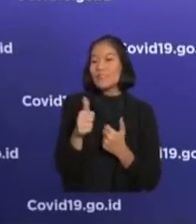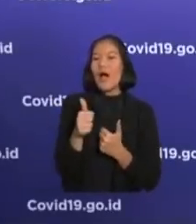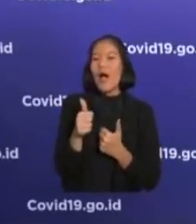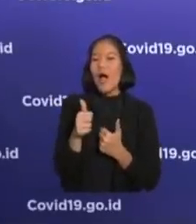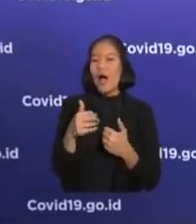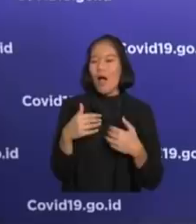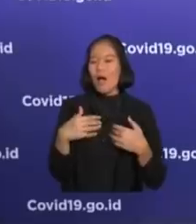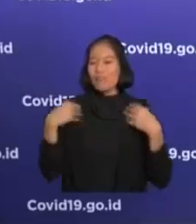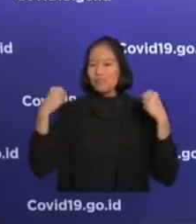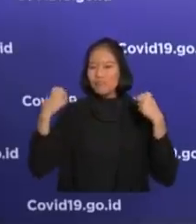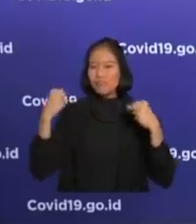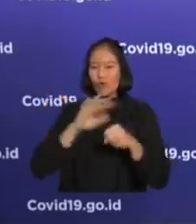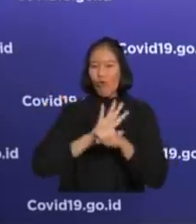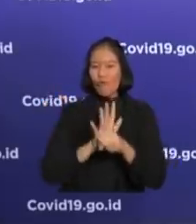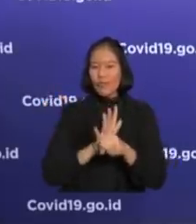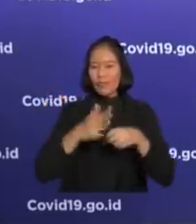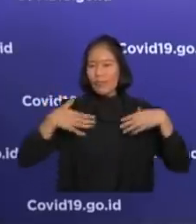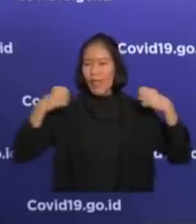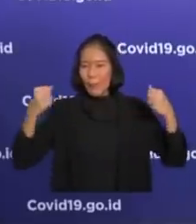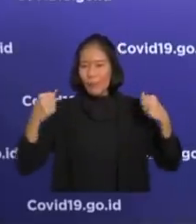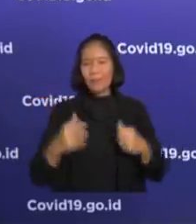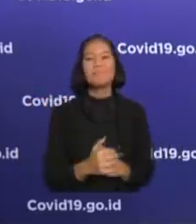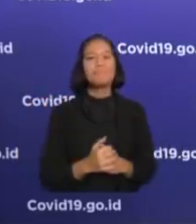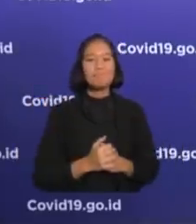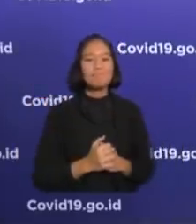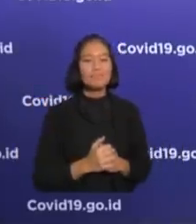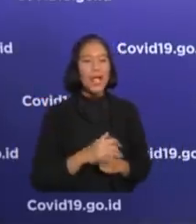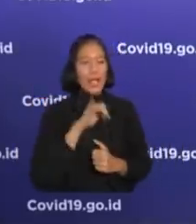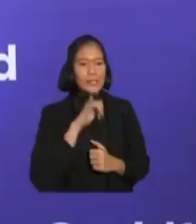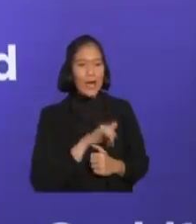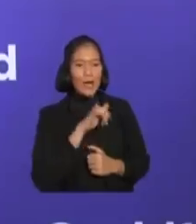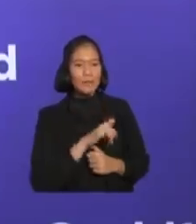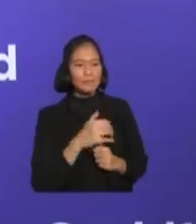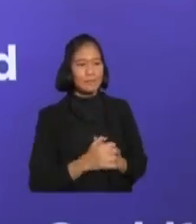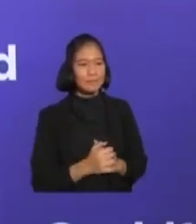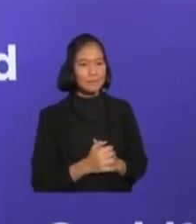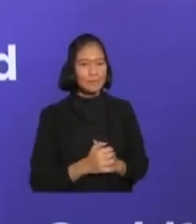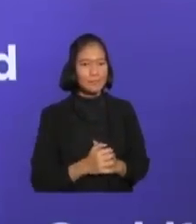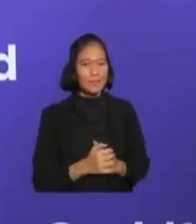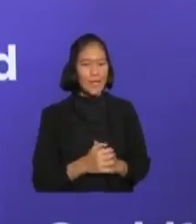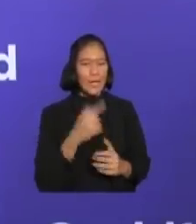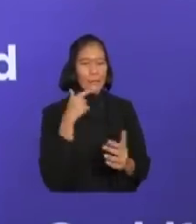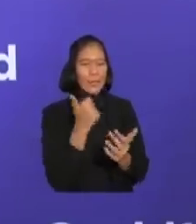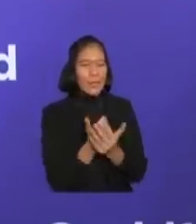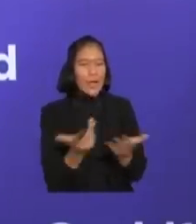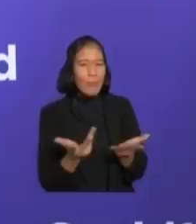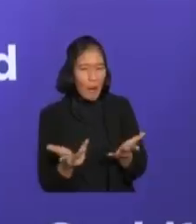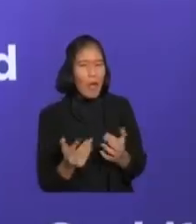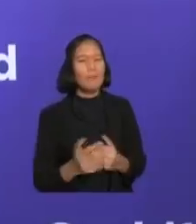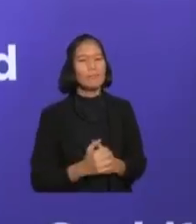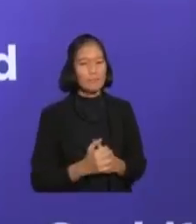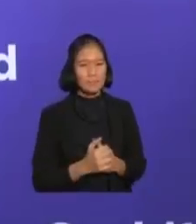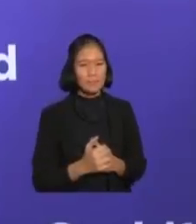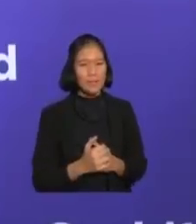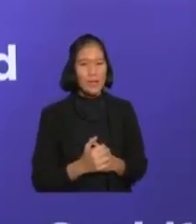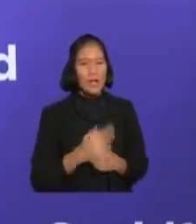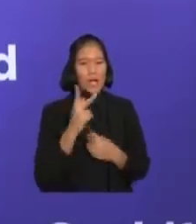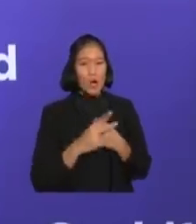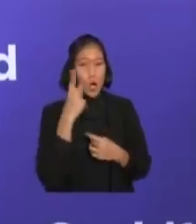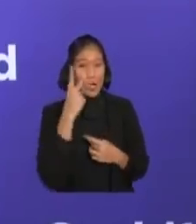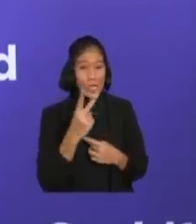Survive terhadap kofit ini Pak naik jadi ah yang paling penting sekarang jika saya